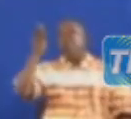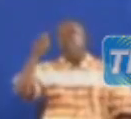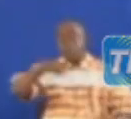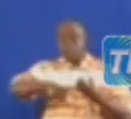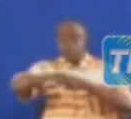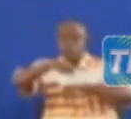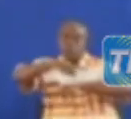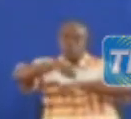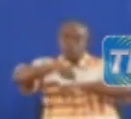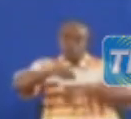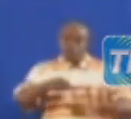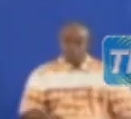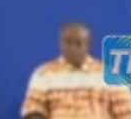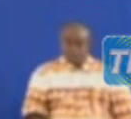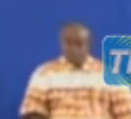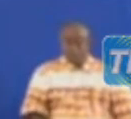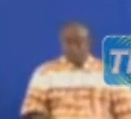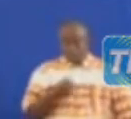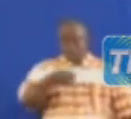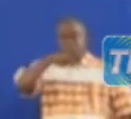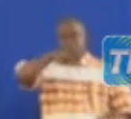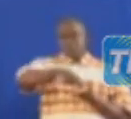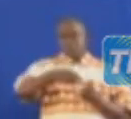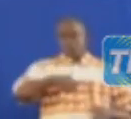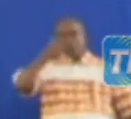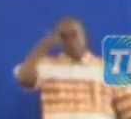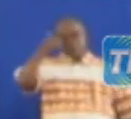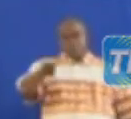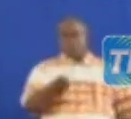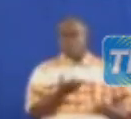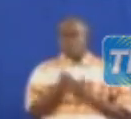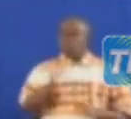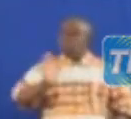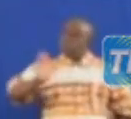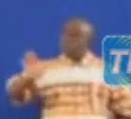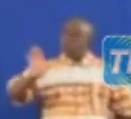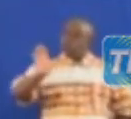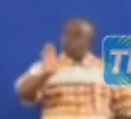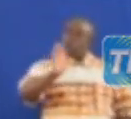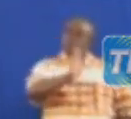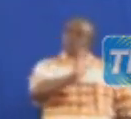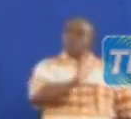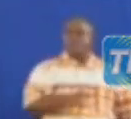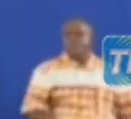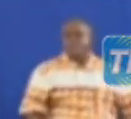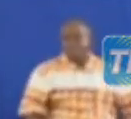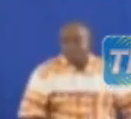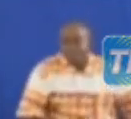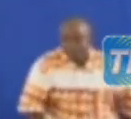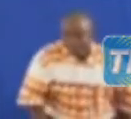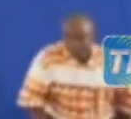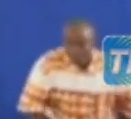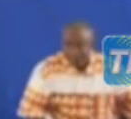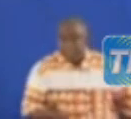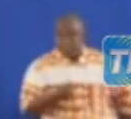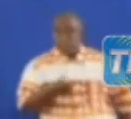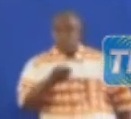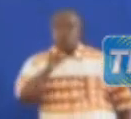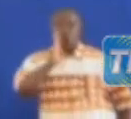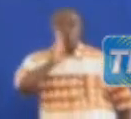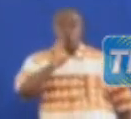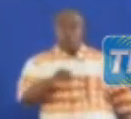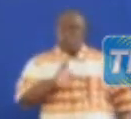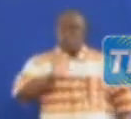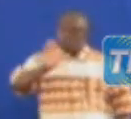wakati. Ninasimama hapa kwa kujiamini kwa sababu yao. Mheshimiwa Spika, nitoe pole kwako naibu spika na